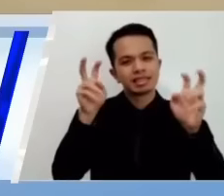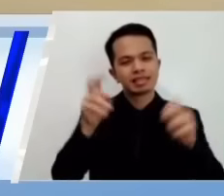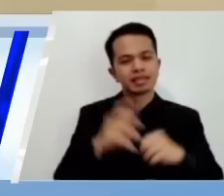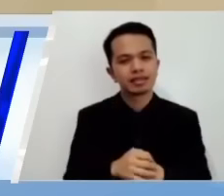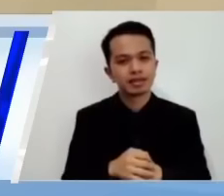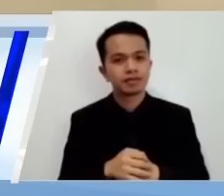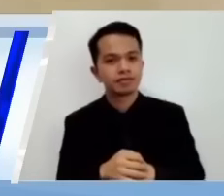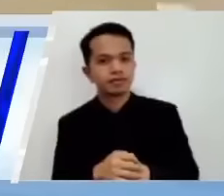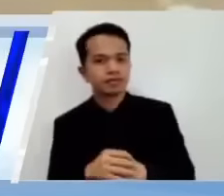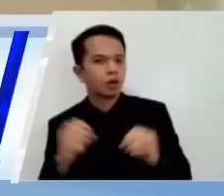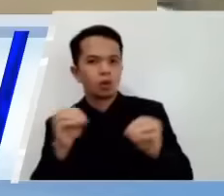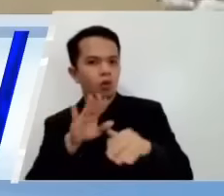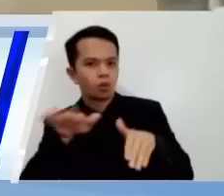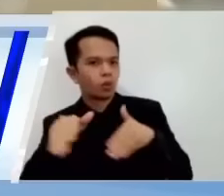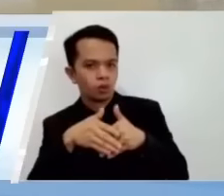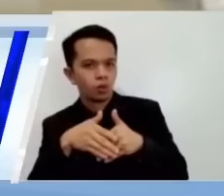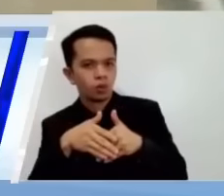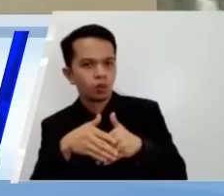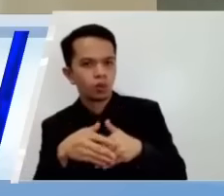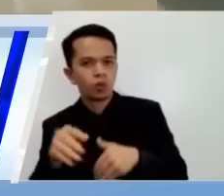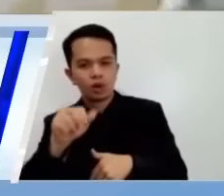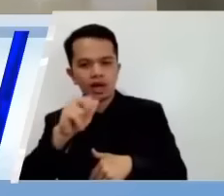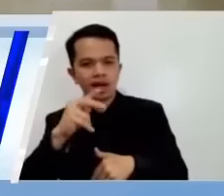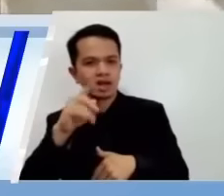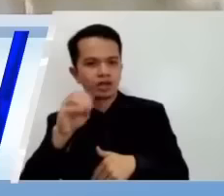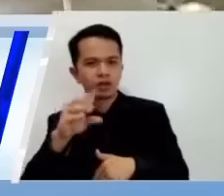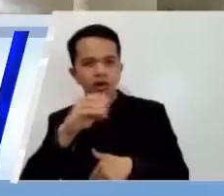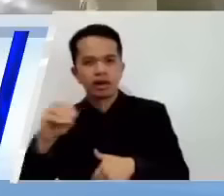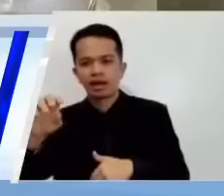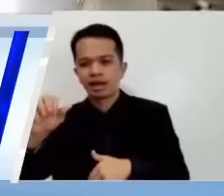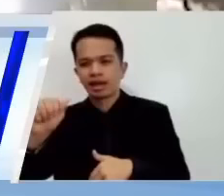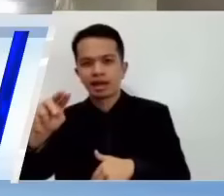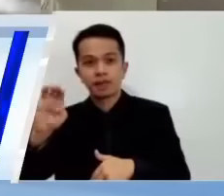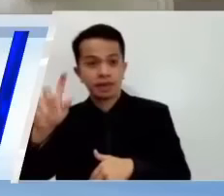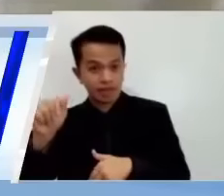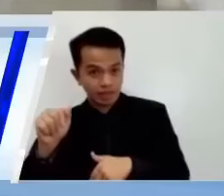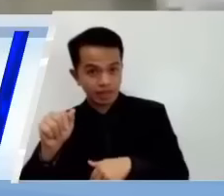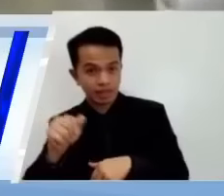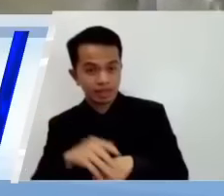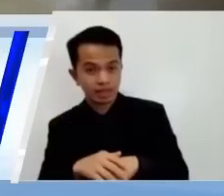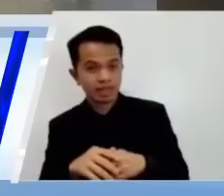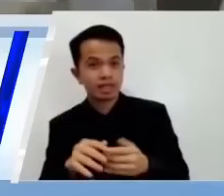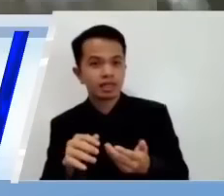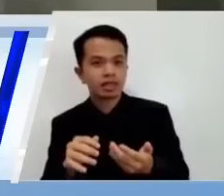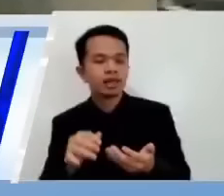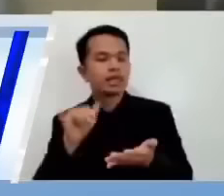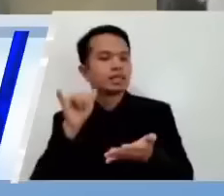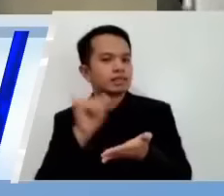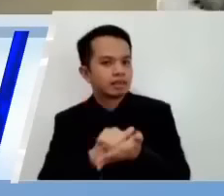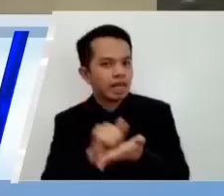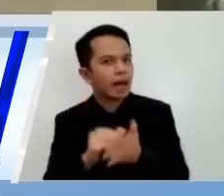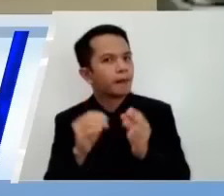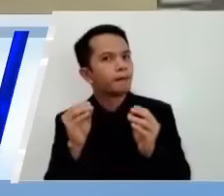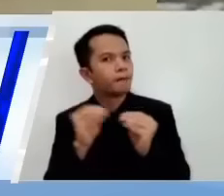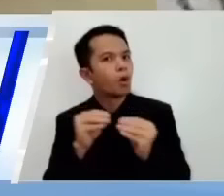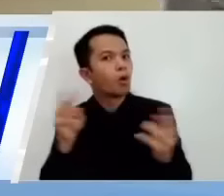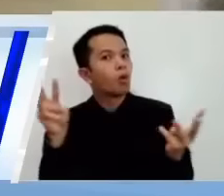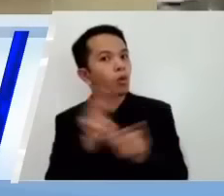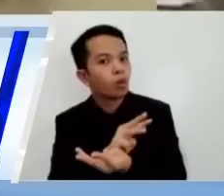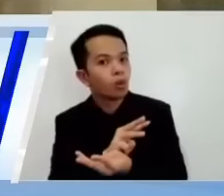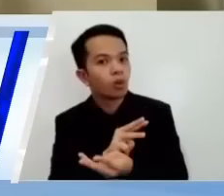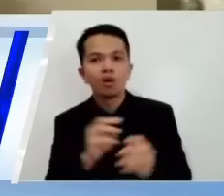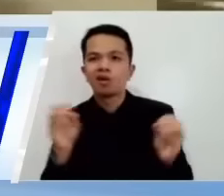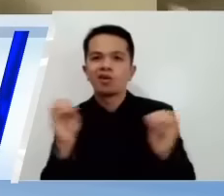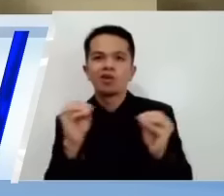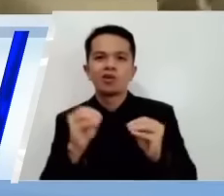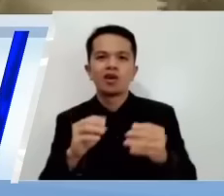kasal sina Angelito Guo at Amelia Leal. At ito ang higit pang malala, walang birth record at